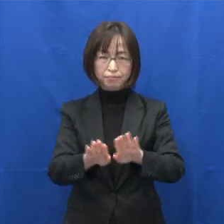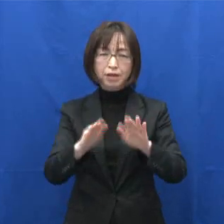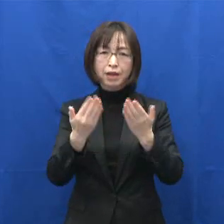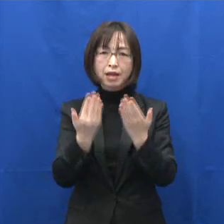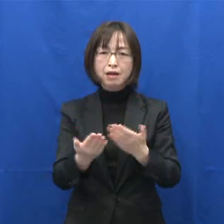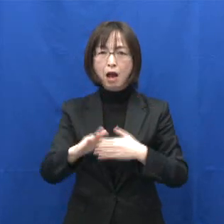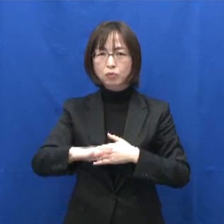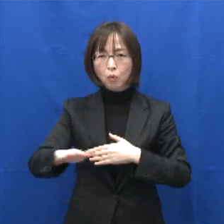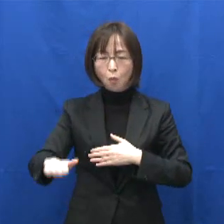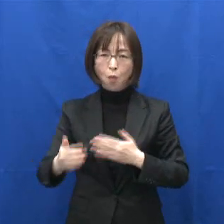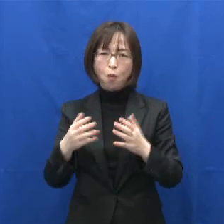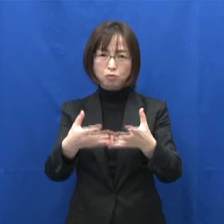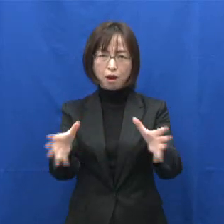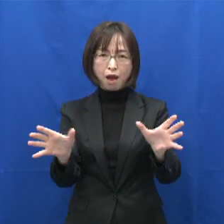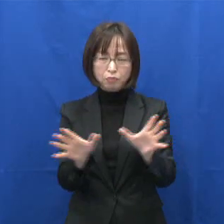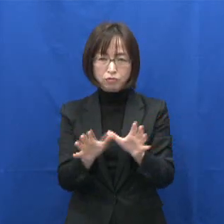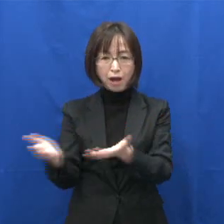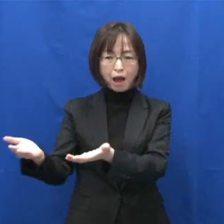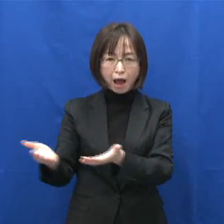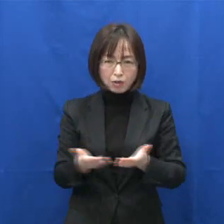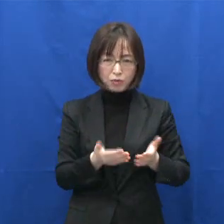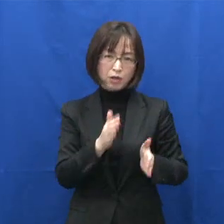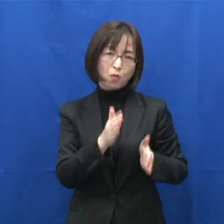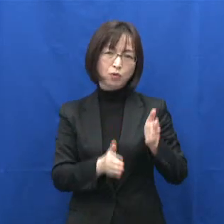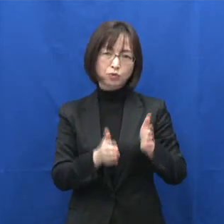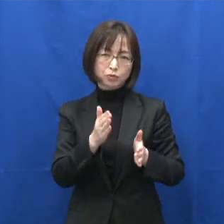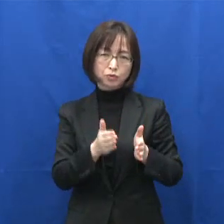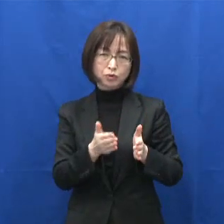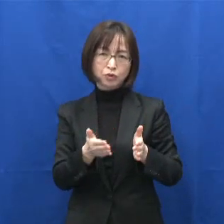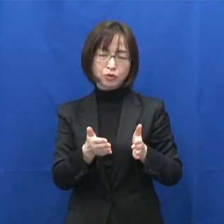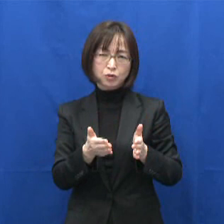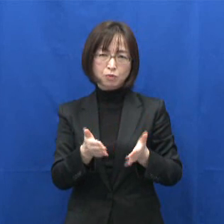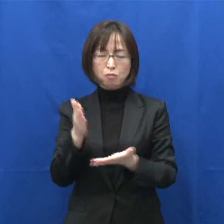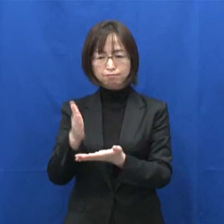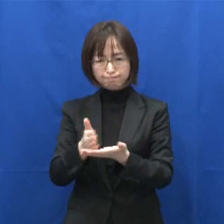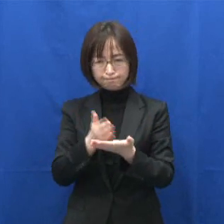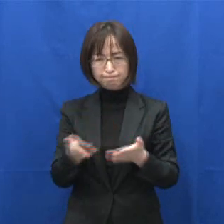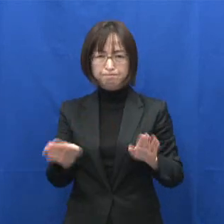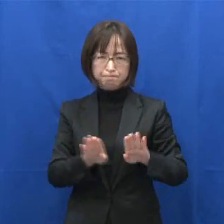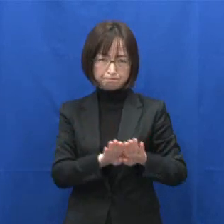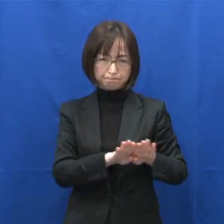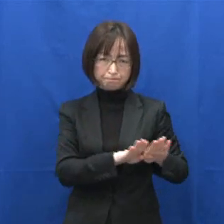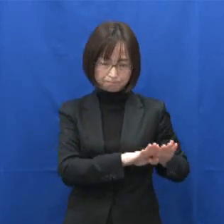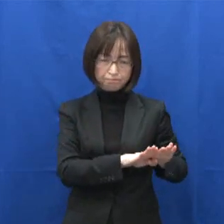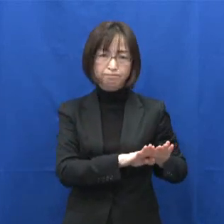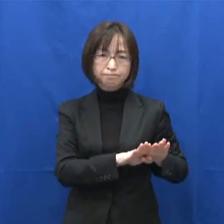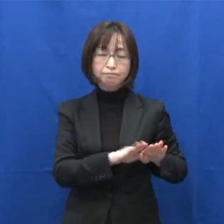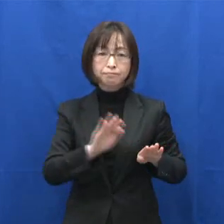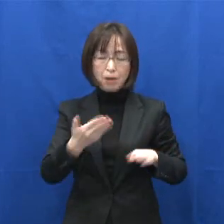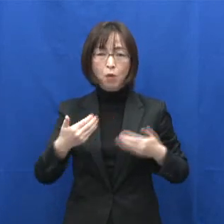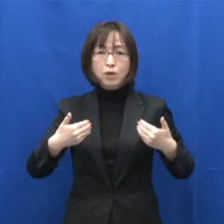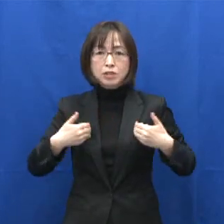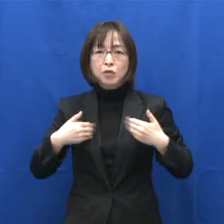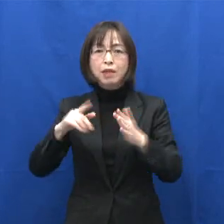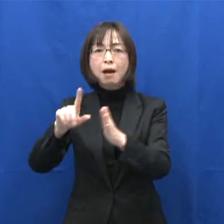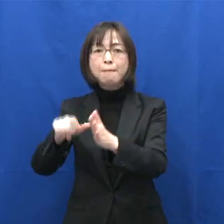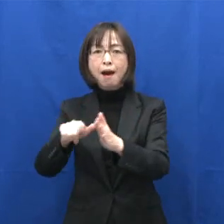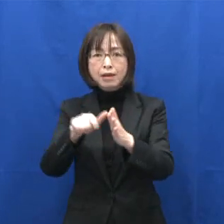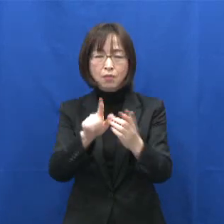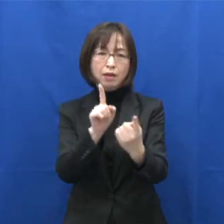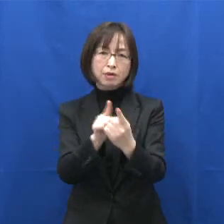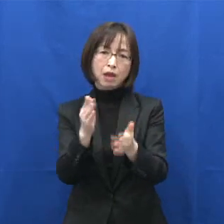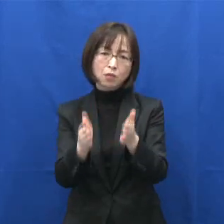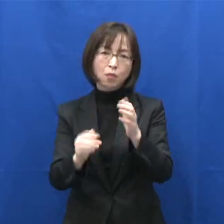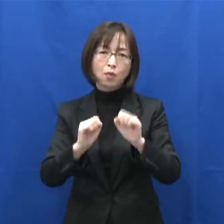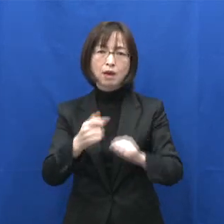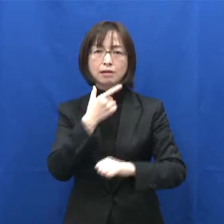ブや預かり保育についても実施をしないことといたしますが、必要な場合には対応してまいりたいと思